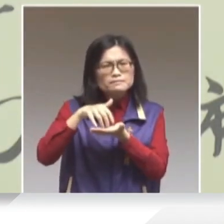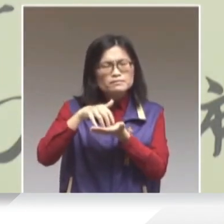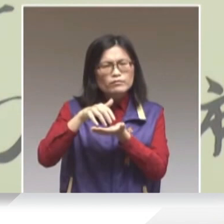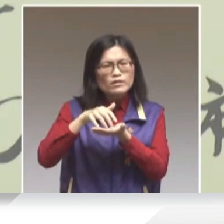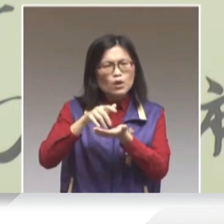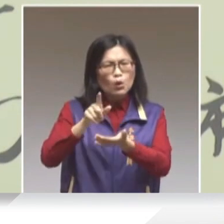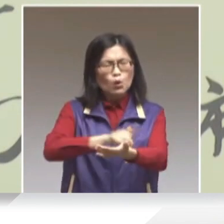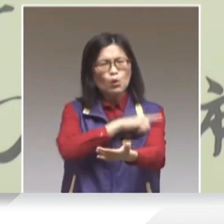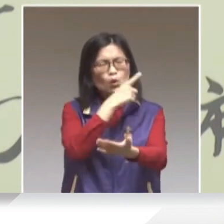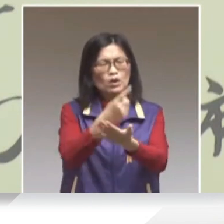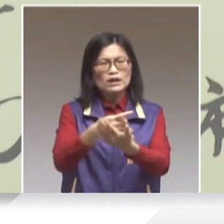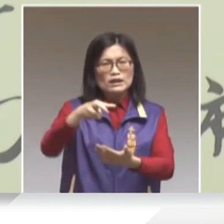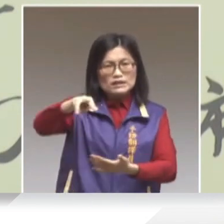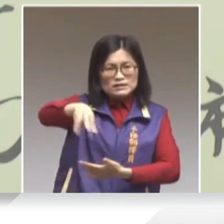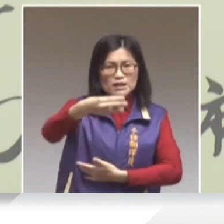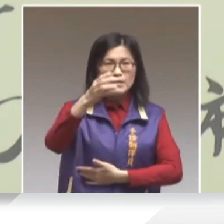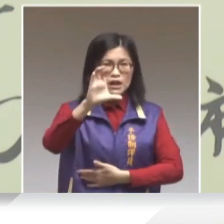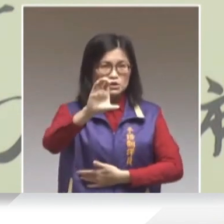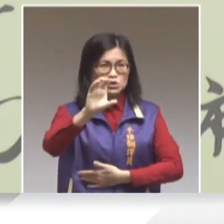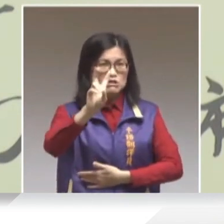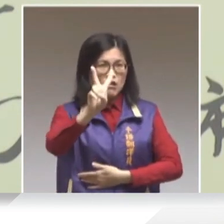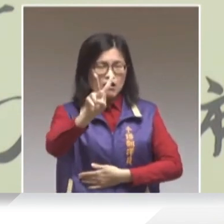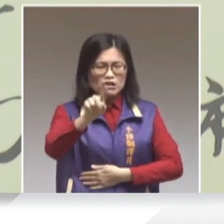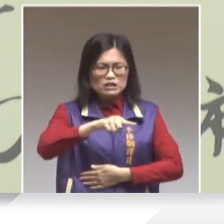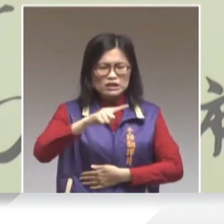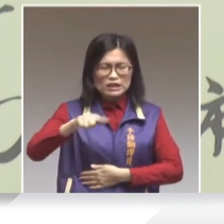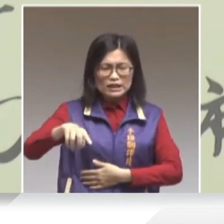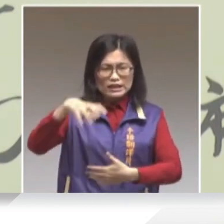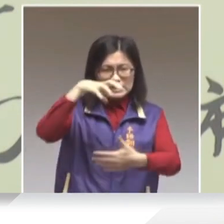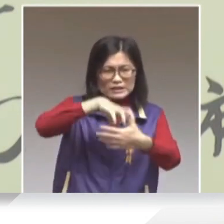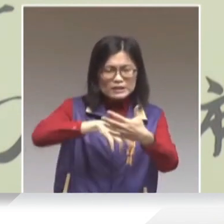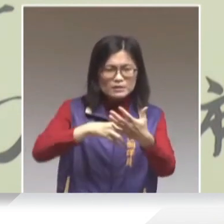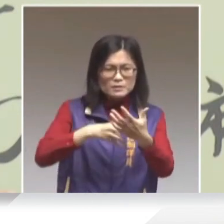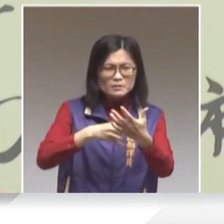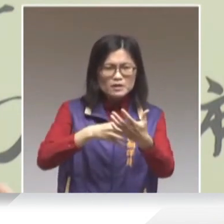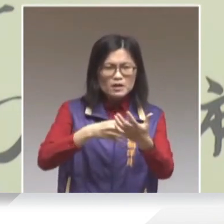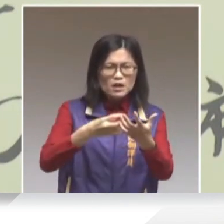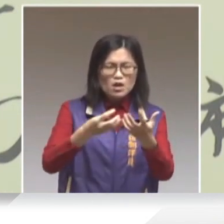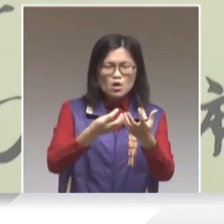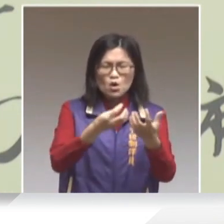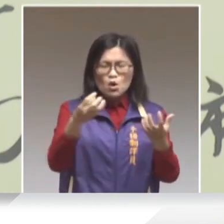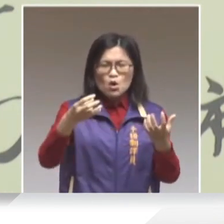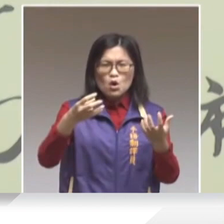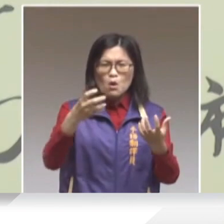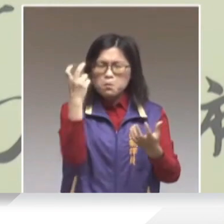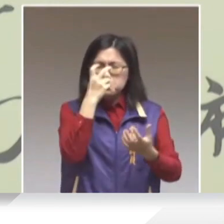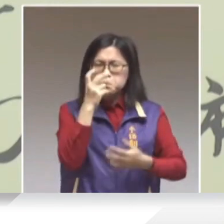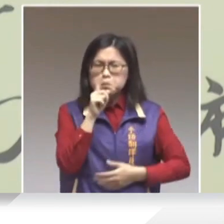个392位里面，已经裁减了